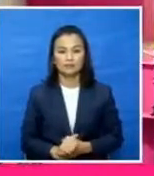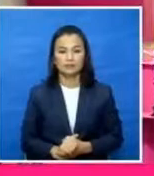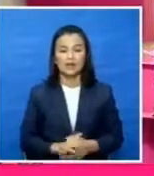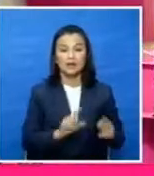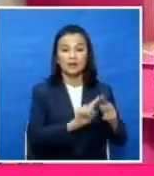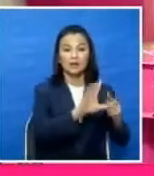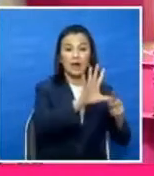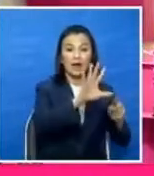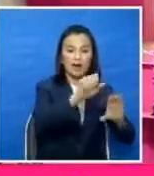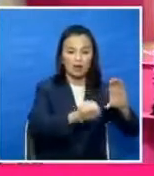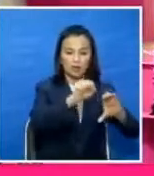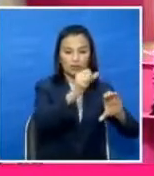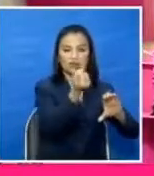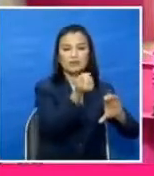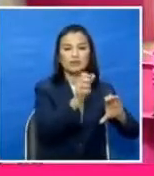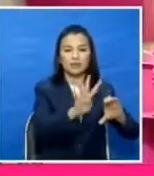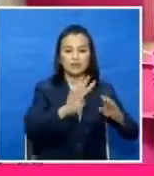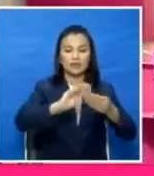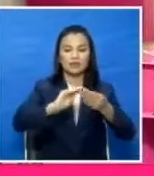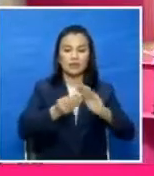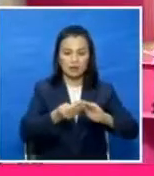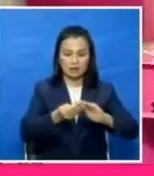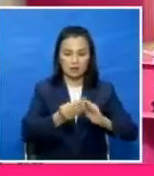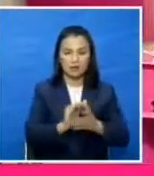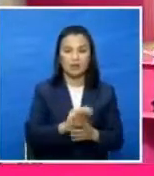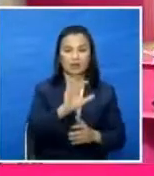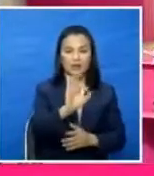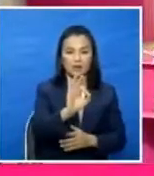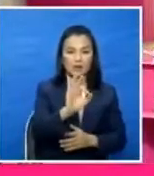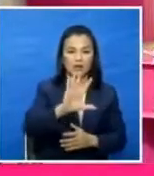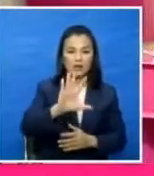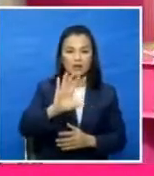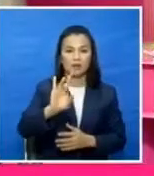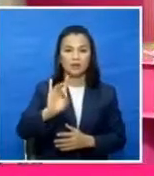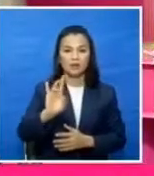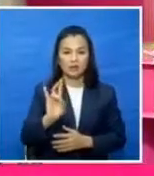ับที่5หมุนครั้งที่14เลขที่ออก